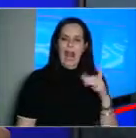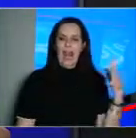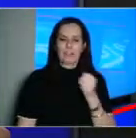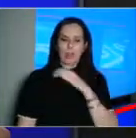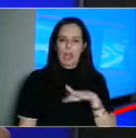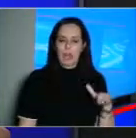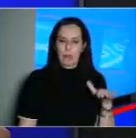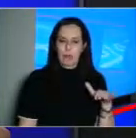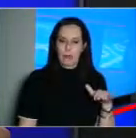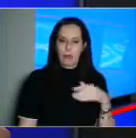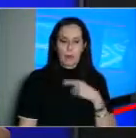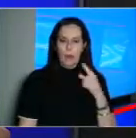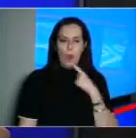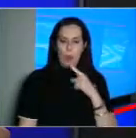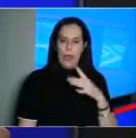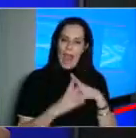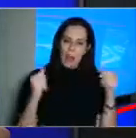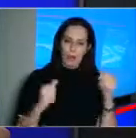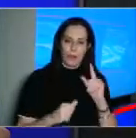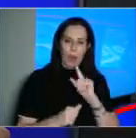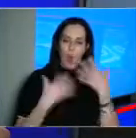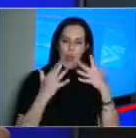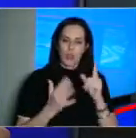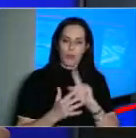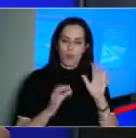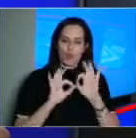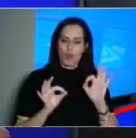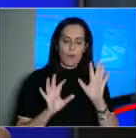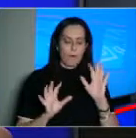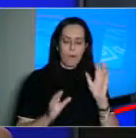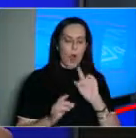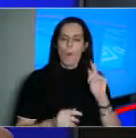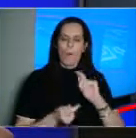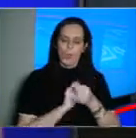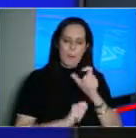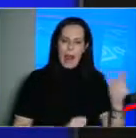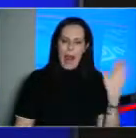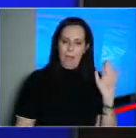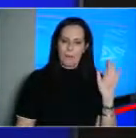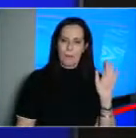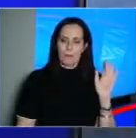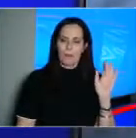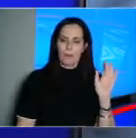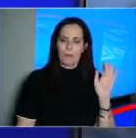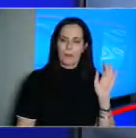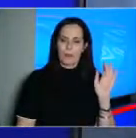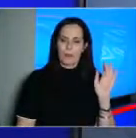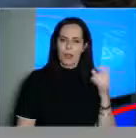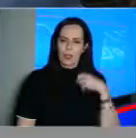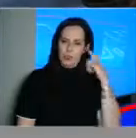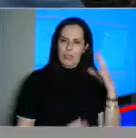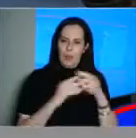חטיפות הילדים. אנחנו לא אומרים היעלמות ולא פרשה ולא שום מכבסה אחרת. אוקיי. א', הפרק הראשון, אני שמעתי